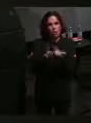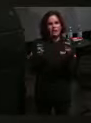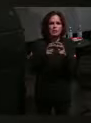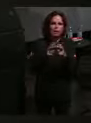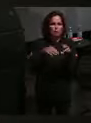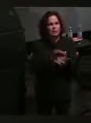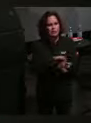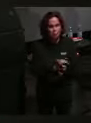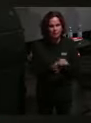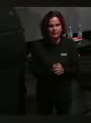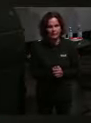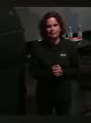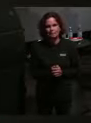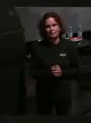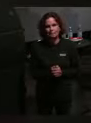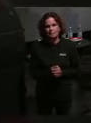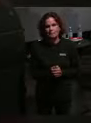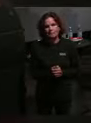Ja. Og så sier vi bare, det blir ikke.